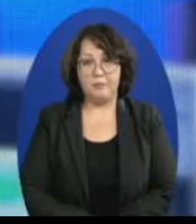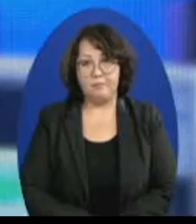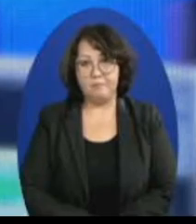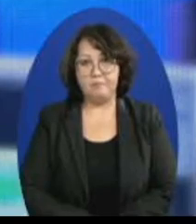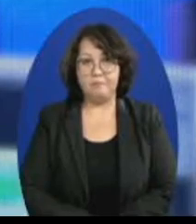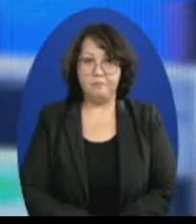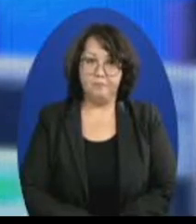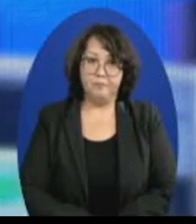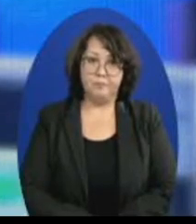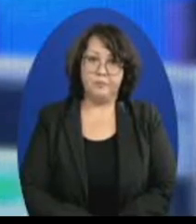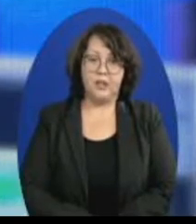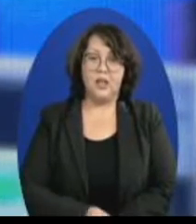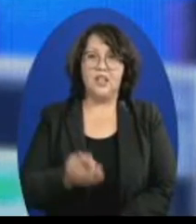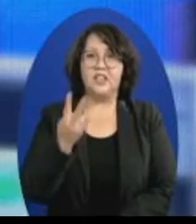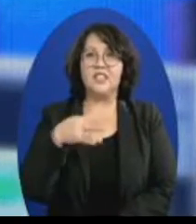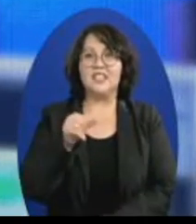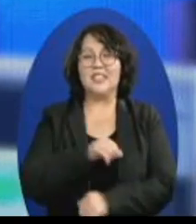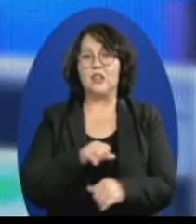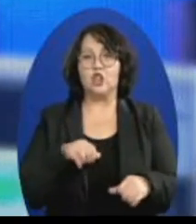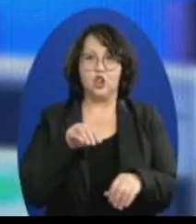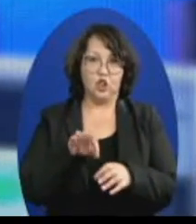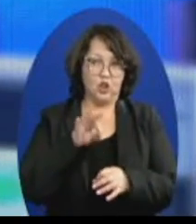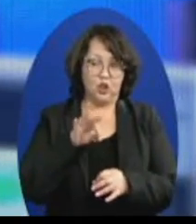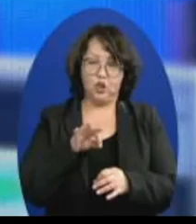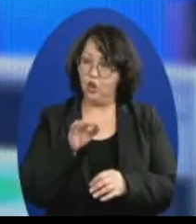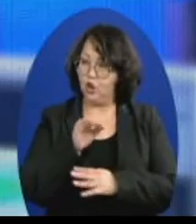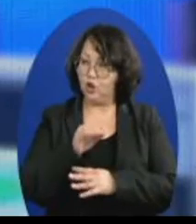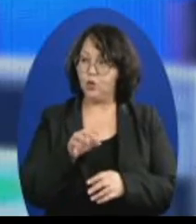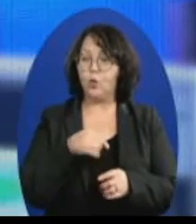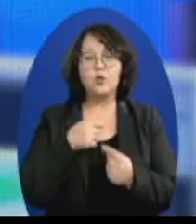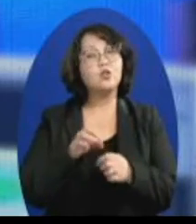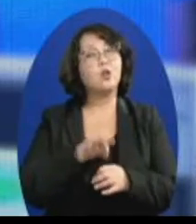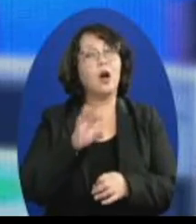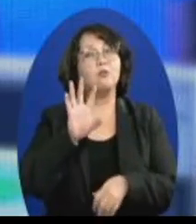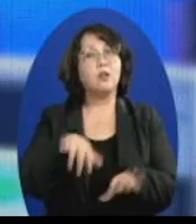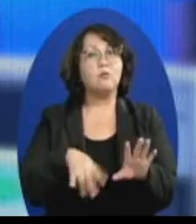Нийслэл иргэдийн төлөөлөгчдийн хуралын сонгуулийн 15 дугаар тойрог Скватер дүүрэгт ардчилсан.